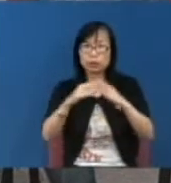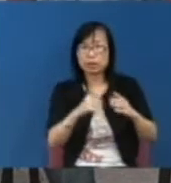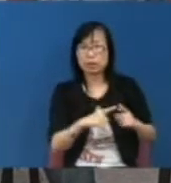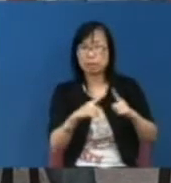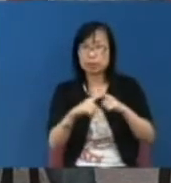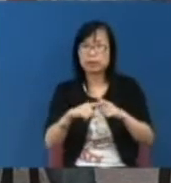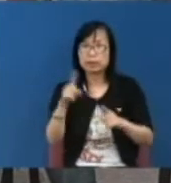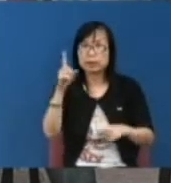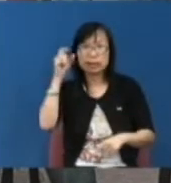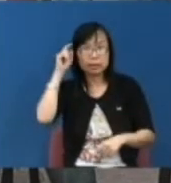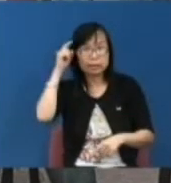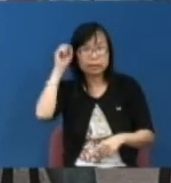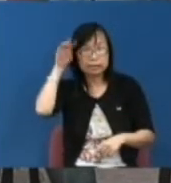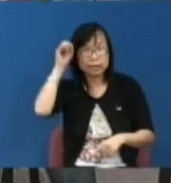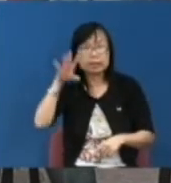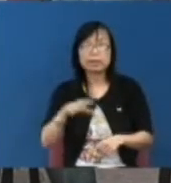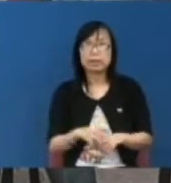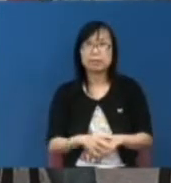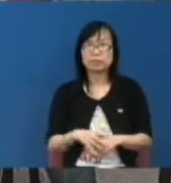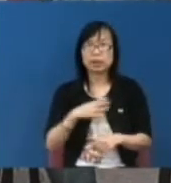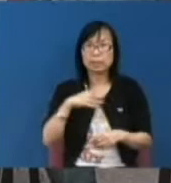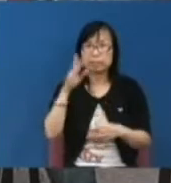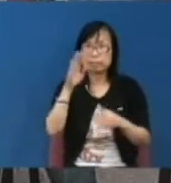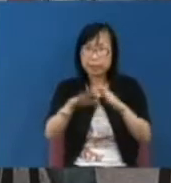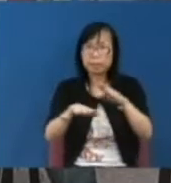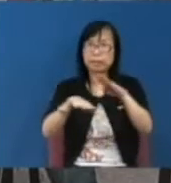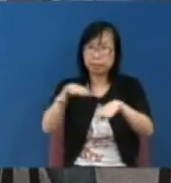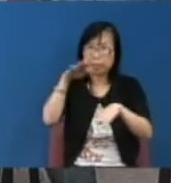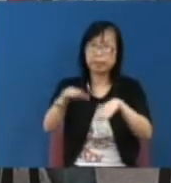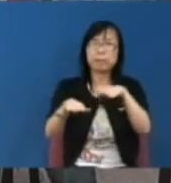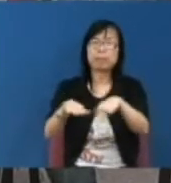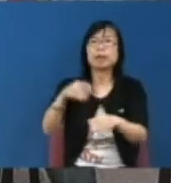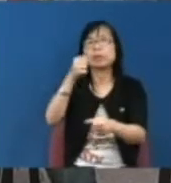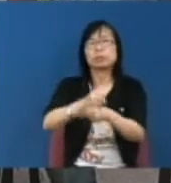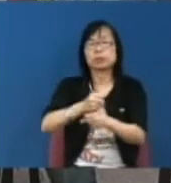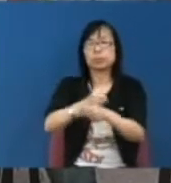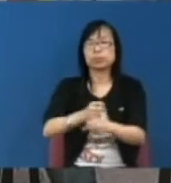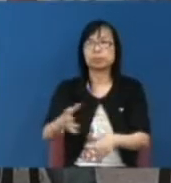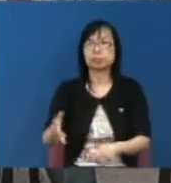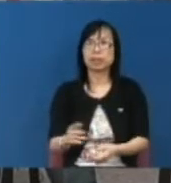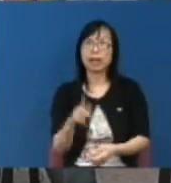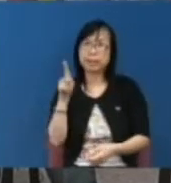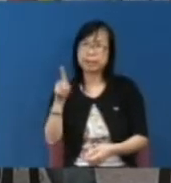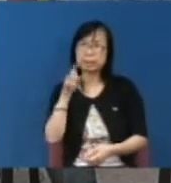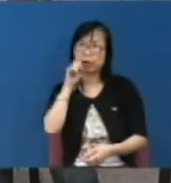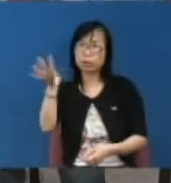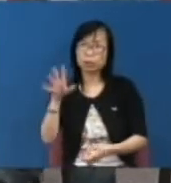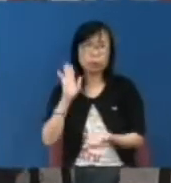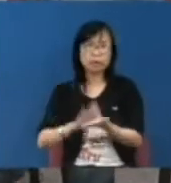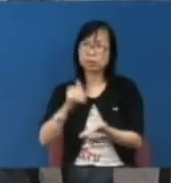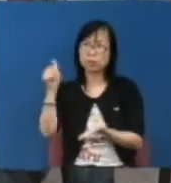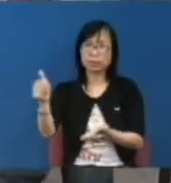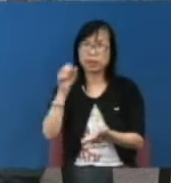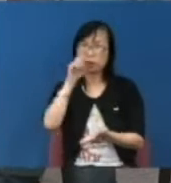樣嘢做一少少研究，咁我諗一步步咯，呢個係一個 trigger， 一個起點。 係啦，其實 Keith， 我最欣賞你講一句就